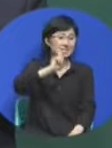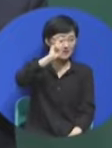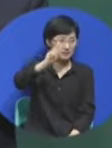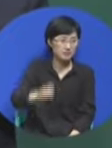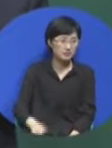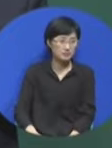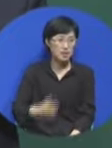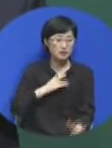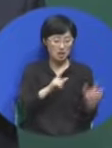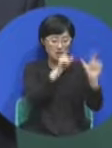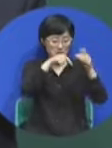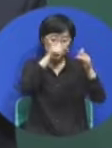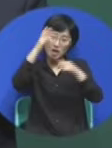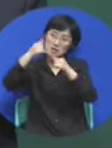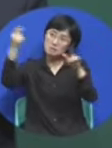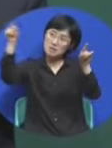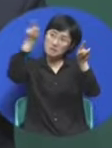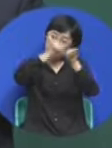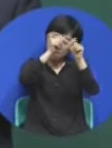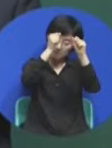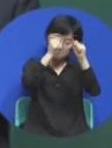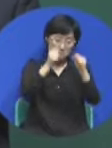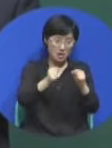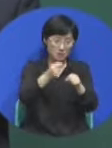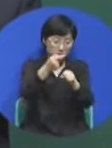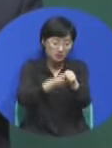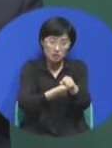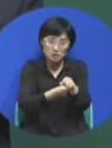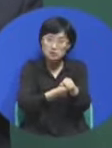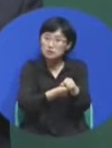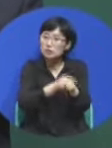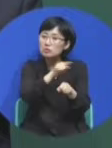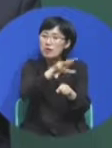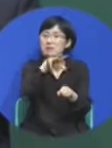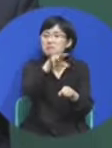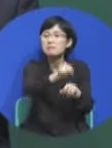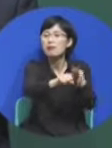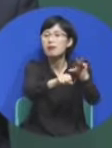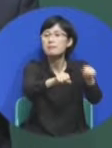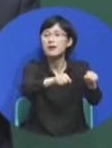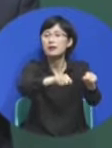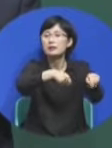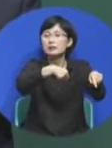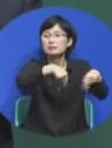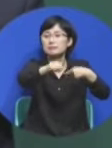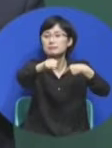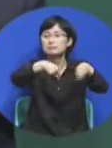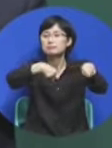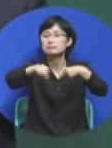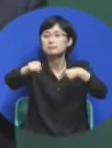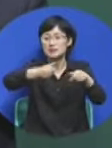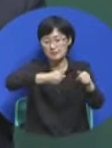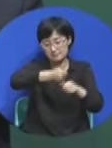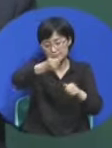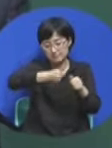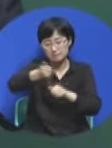28절是要赞美在生活中同在的耶和华. 삶 속에 하나님이 함께 하심으로 정복하고 다스리는 승리의 삶을 살게 돼